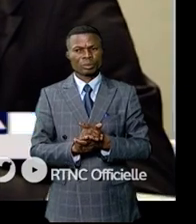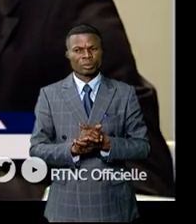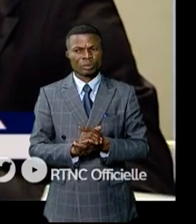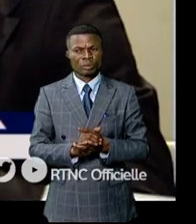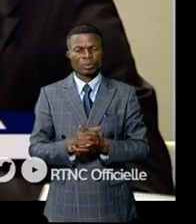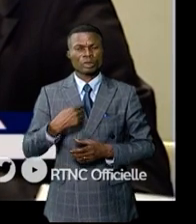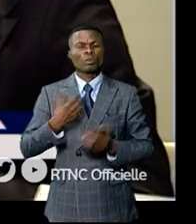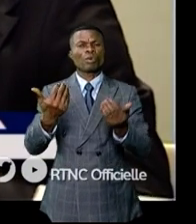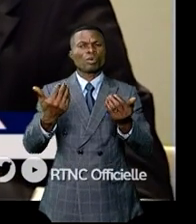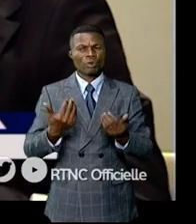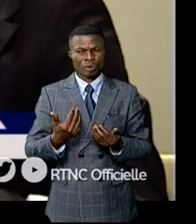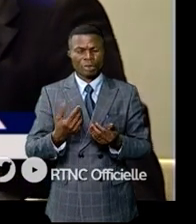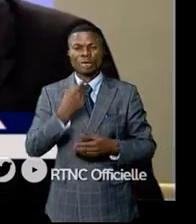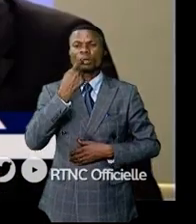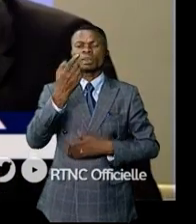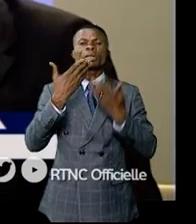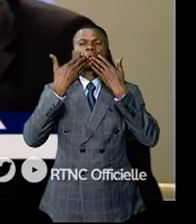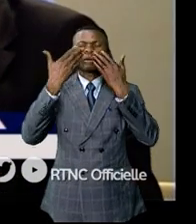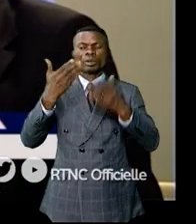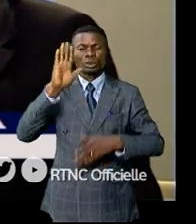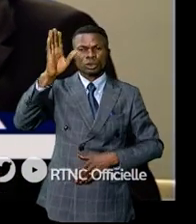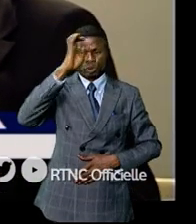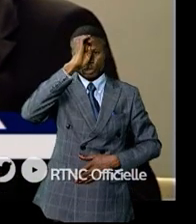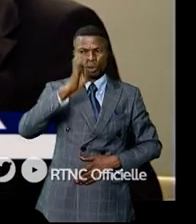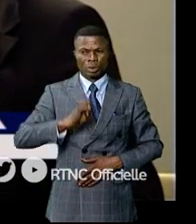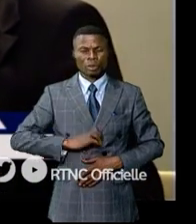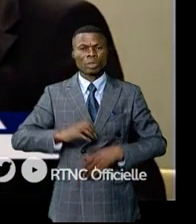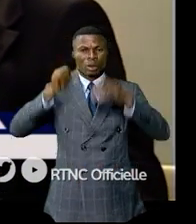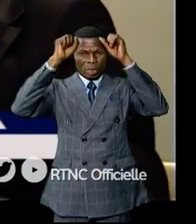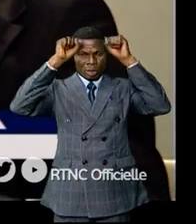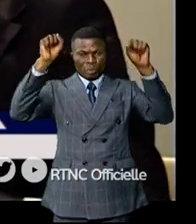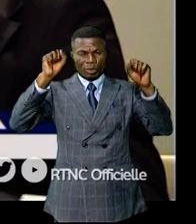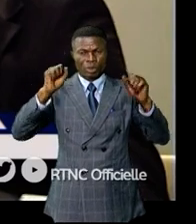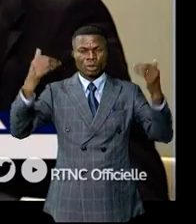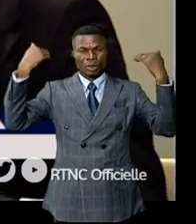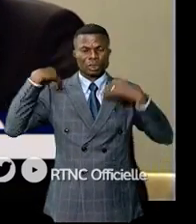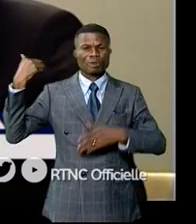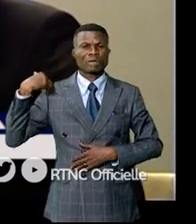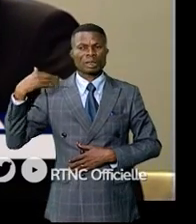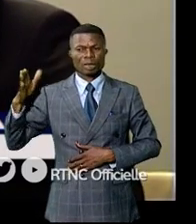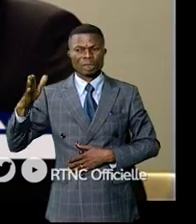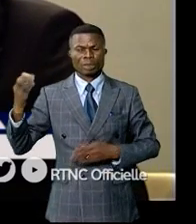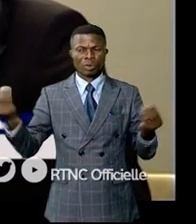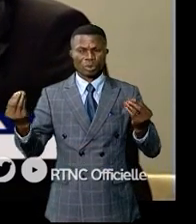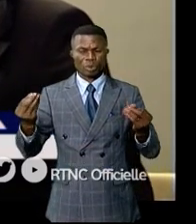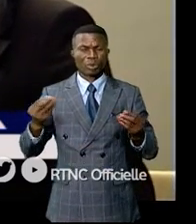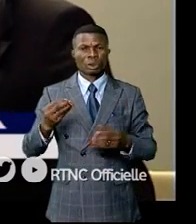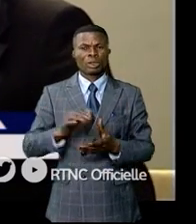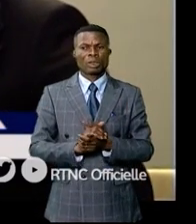Je voudrais remercier Son Excellence, Monsieur le Président de la République, chef de l'État, pour avoir